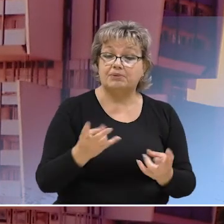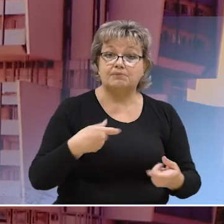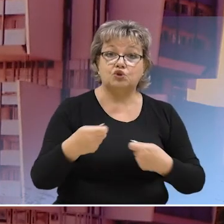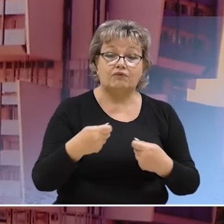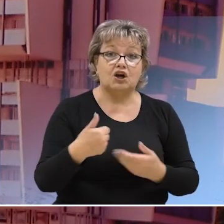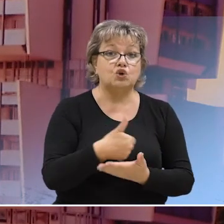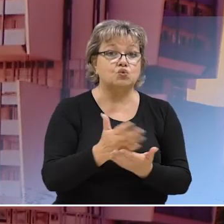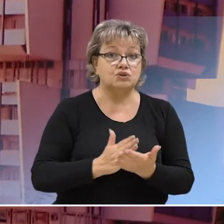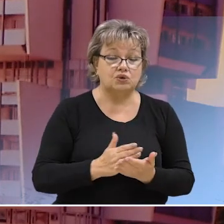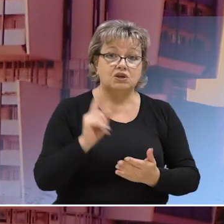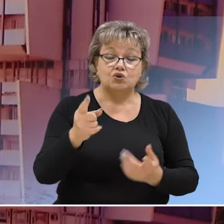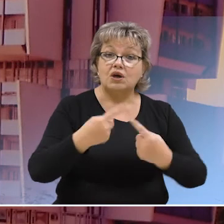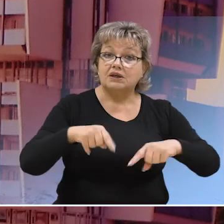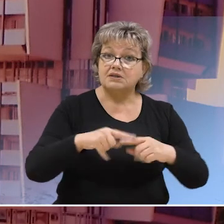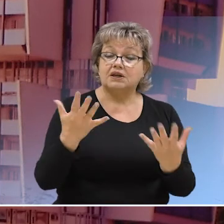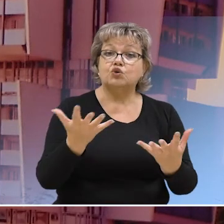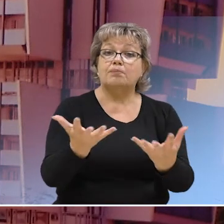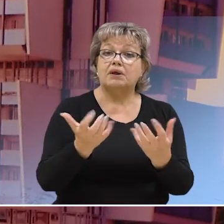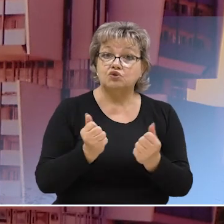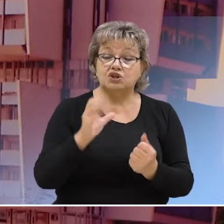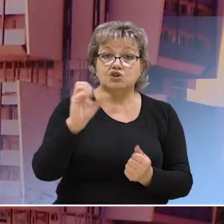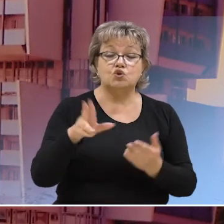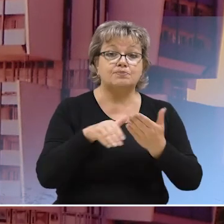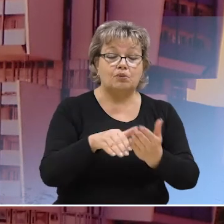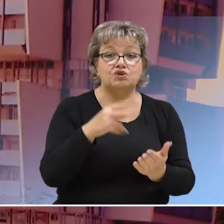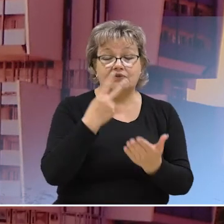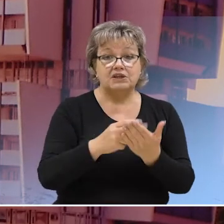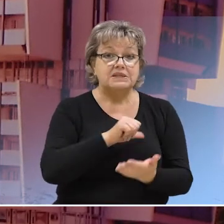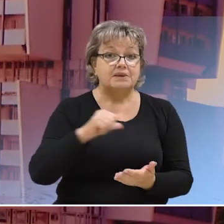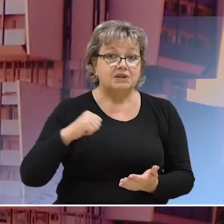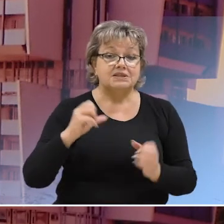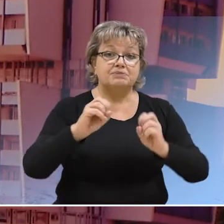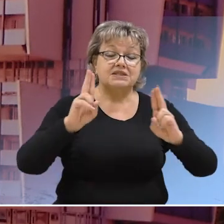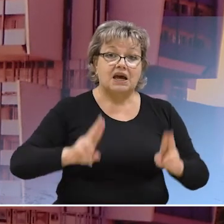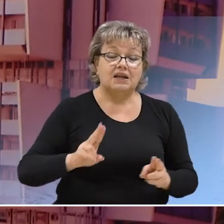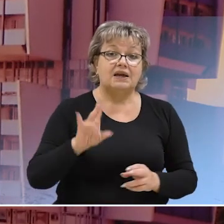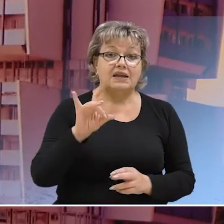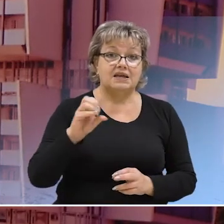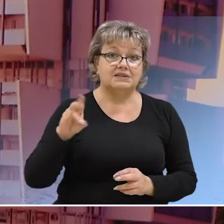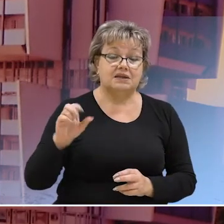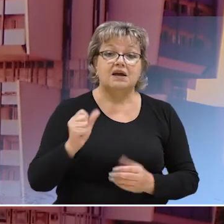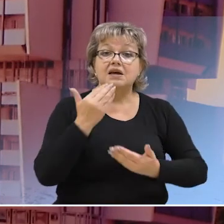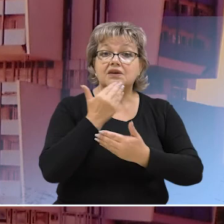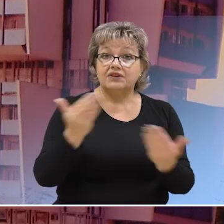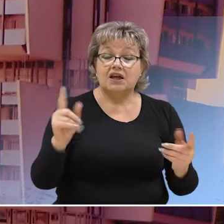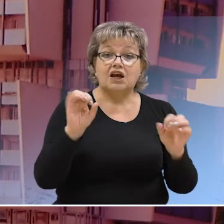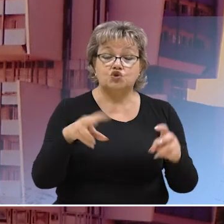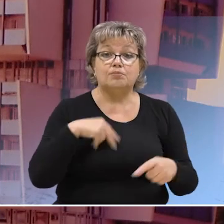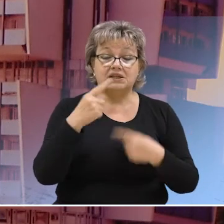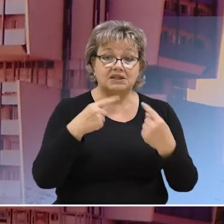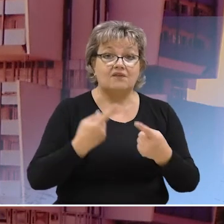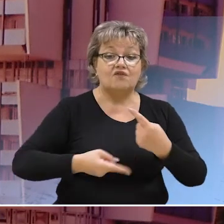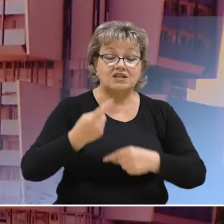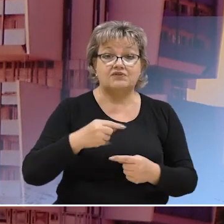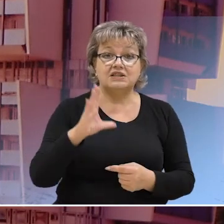расплачиваться за необходимые товары и услуги с той организацией, которую получатель соцпомощи выберет самостоятельно из специального реестра. Ну и финальное,